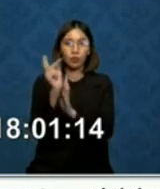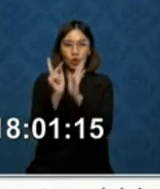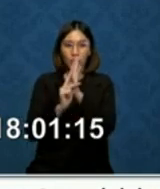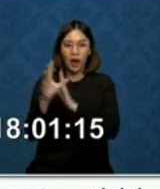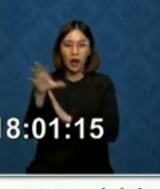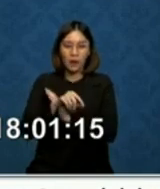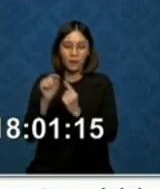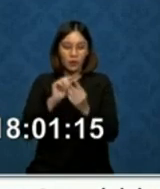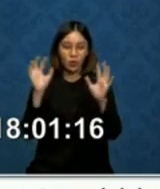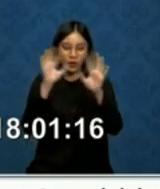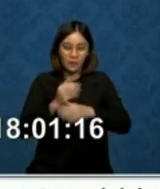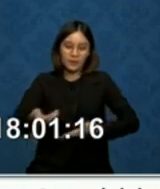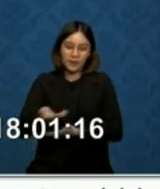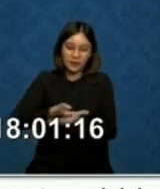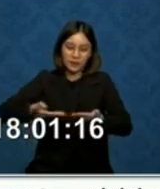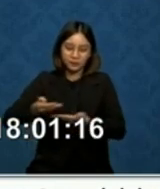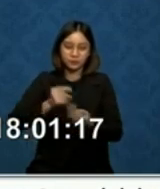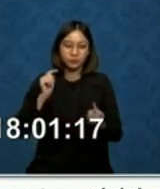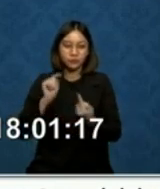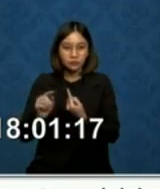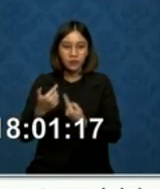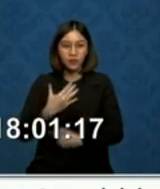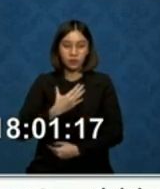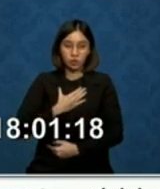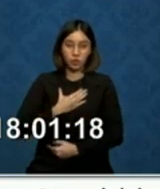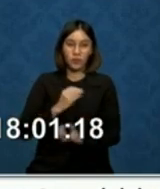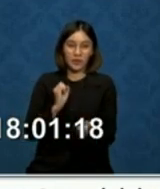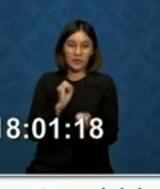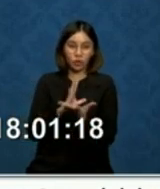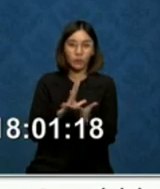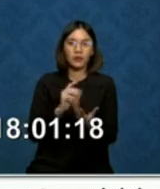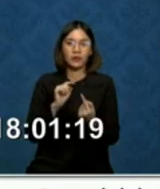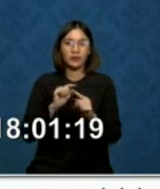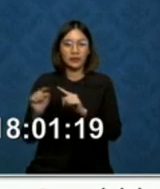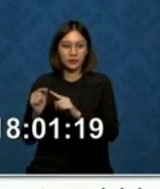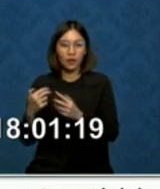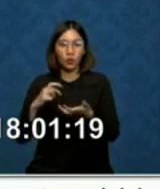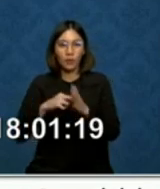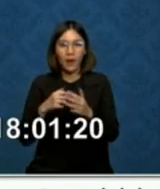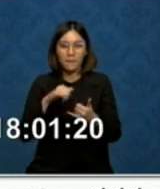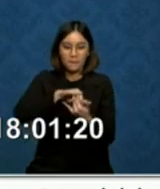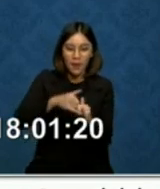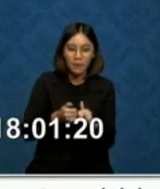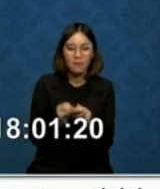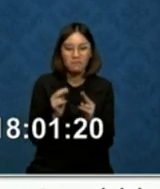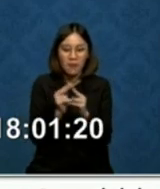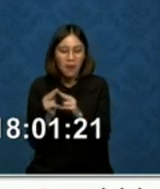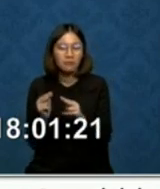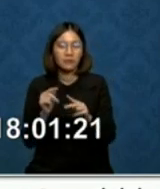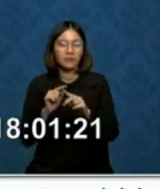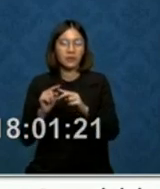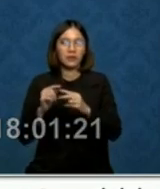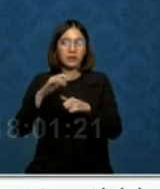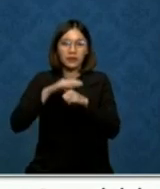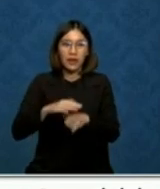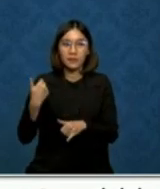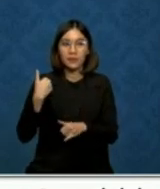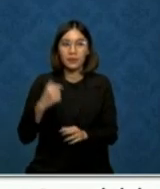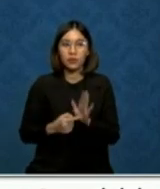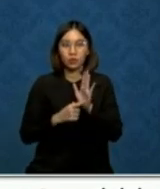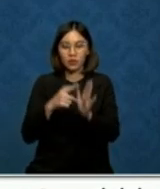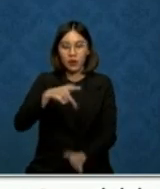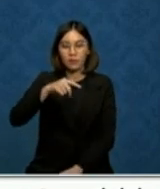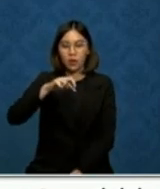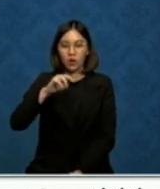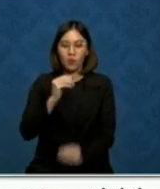ายไปใช้เป็นเครื่องมือพิจารณาว่าสถานการณ์ที่ตนเองโดนกระทำนะคะเป็นการคุกคามทางเพศหรือไม่ค่ะยกตัวอย่างค่ะในพระราชบัญญัติ